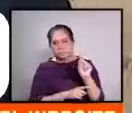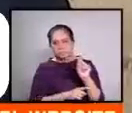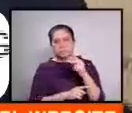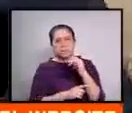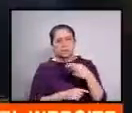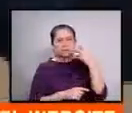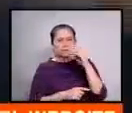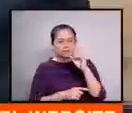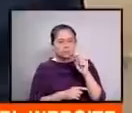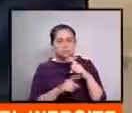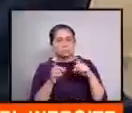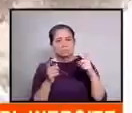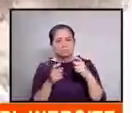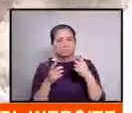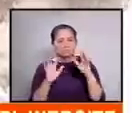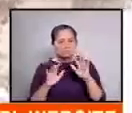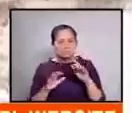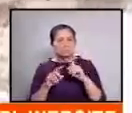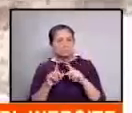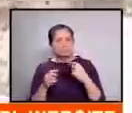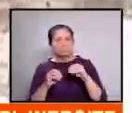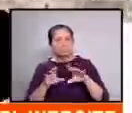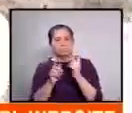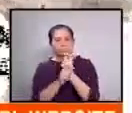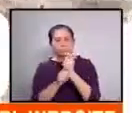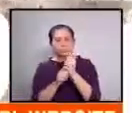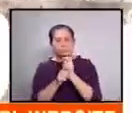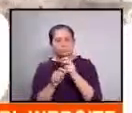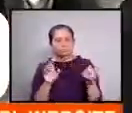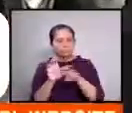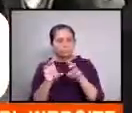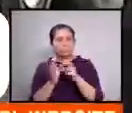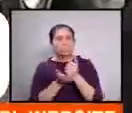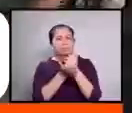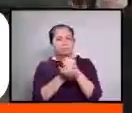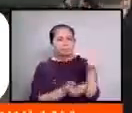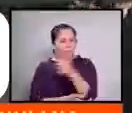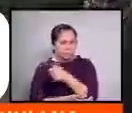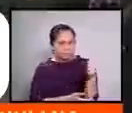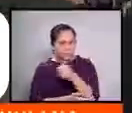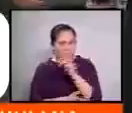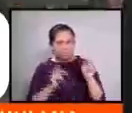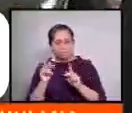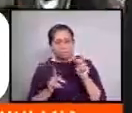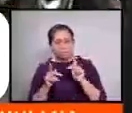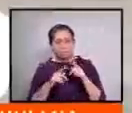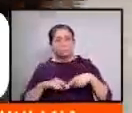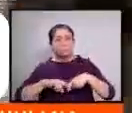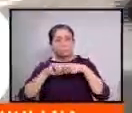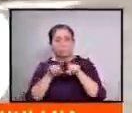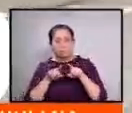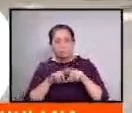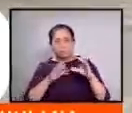yun. Magsa rainfall ng galing, konti lang. May ipinakalat ng truck sa mga binahang lugar para tumulong sa pagbiyahe ng ilang residente. Suspendido rin